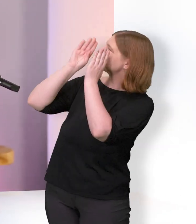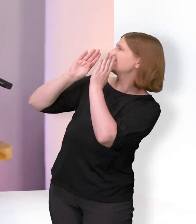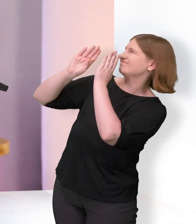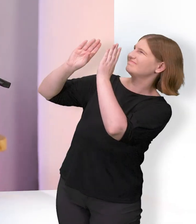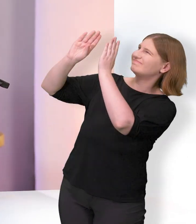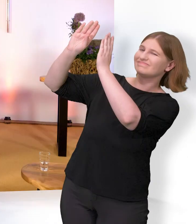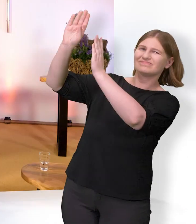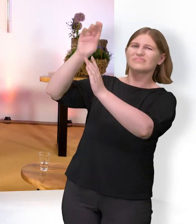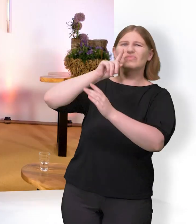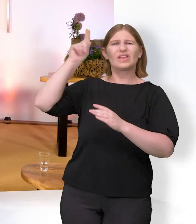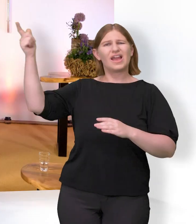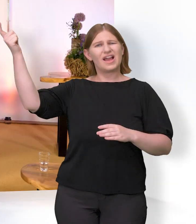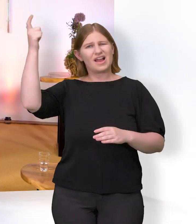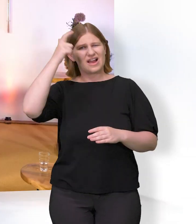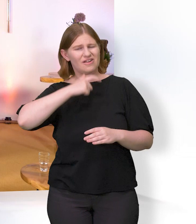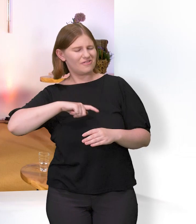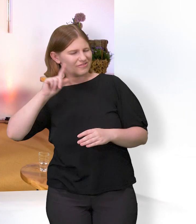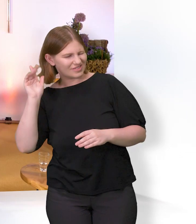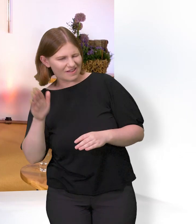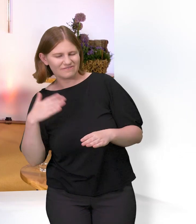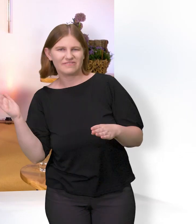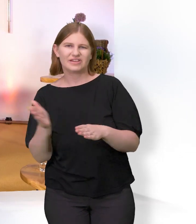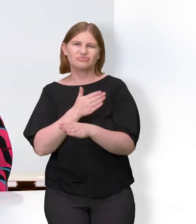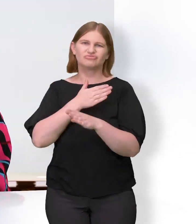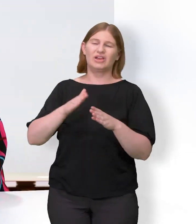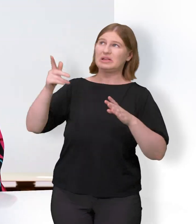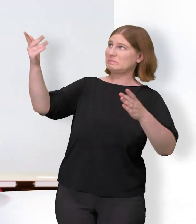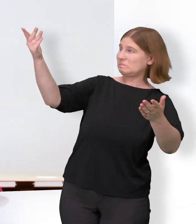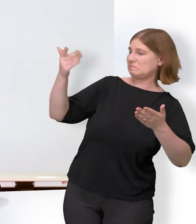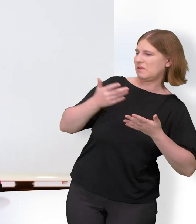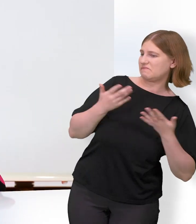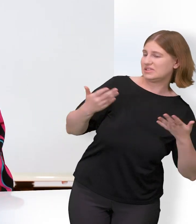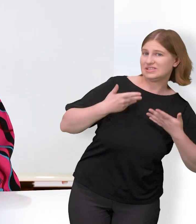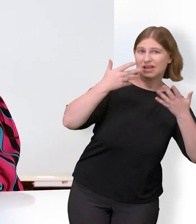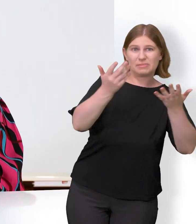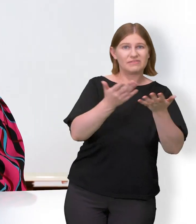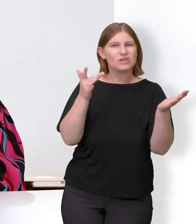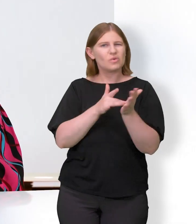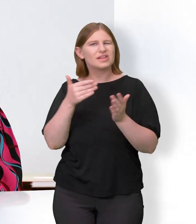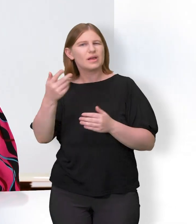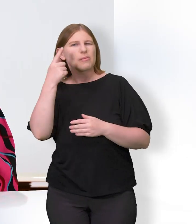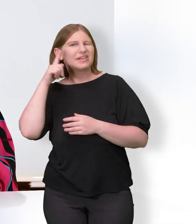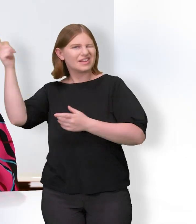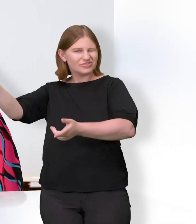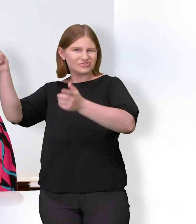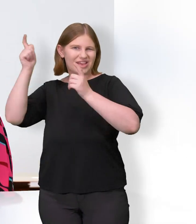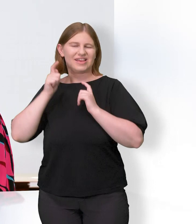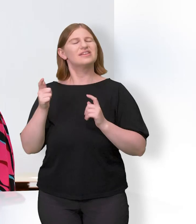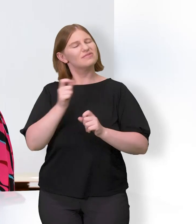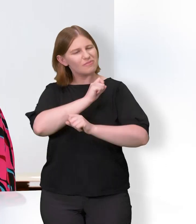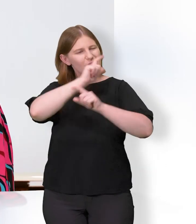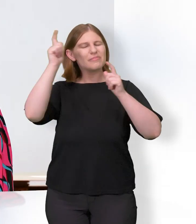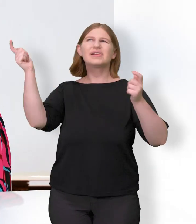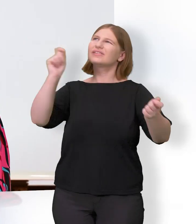hinwenden. Nur ihn lass ich gewähren, zu geben und zu nehmen, denn jeder Moment, den er mir